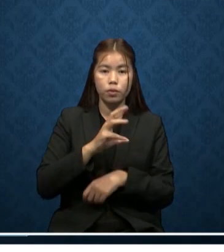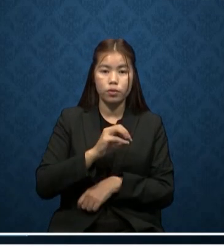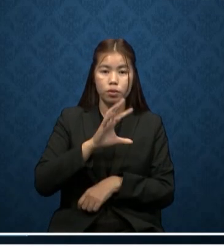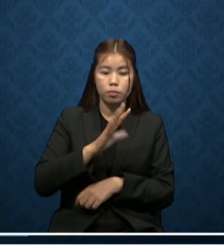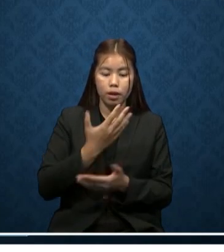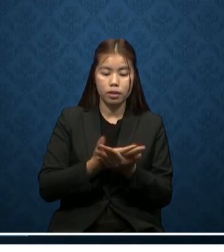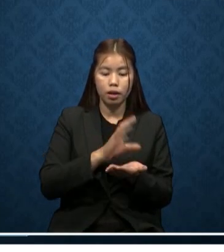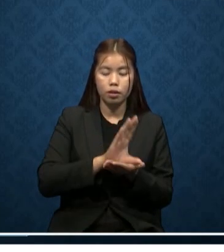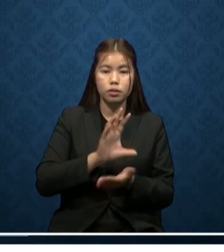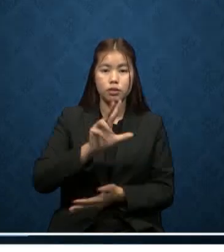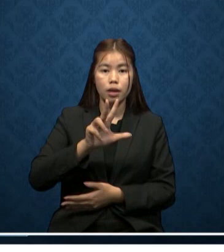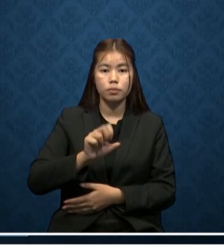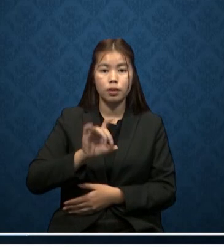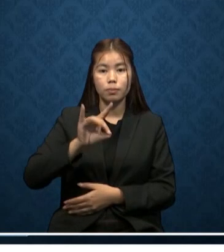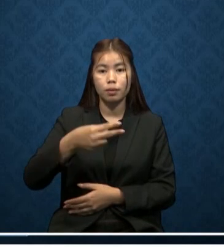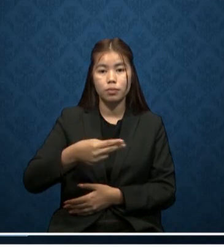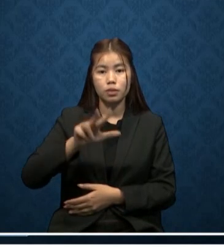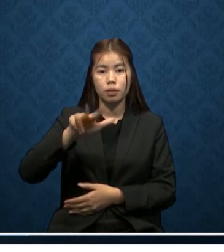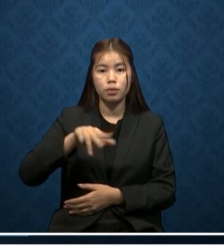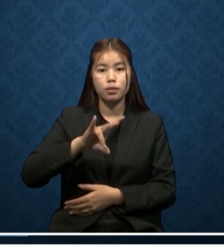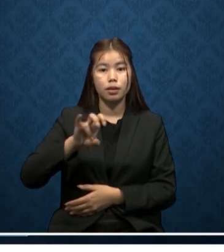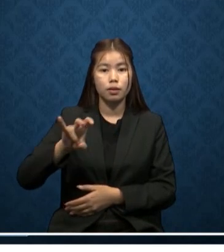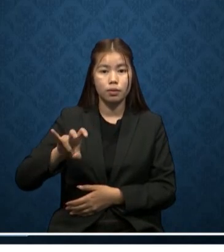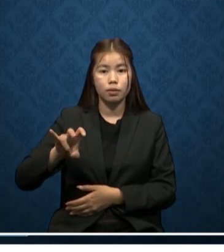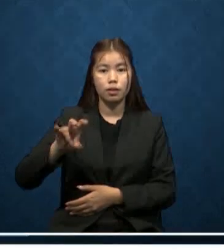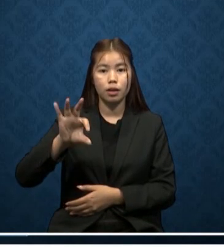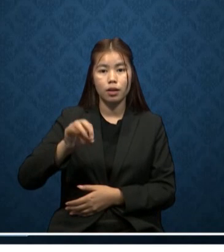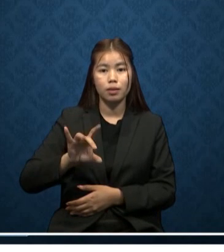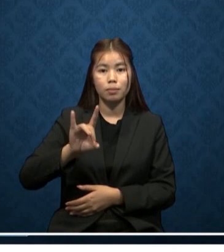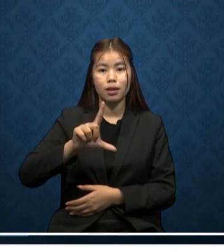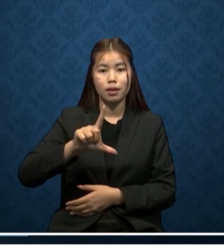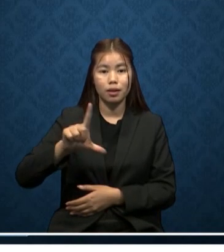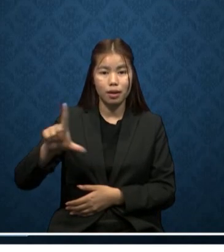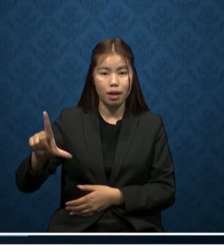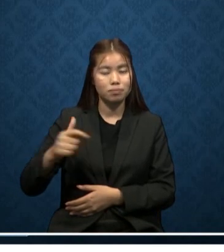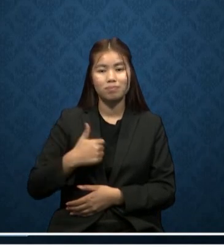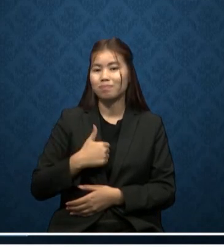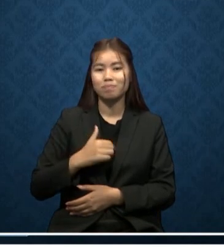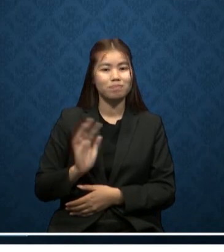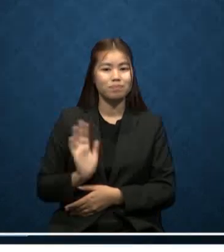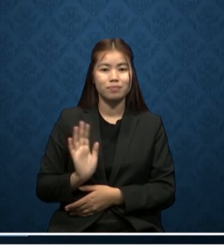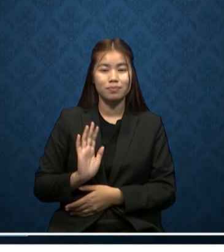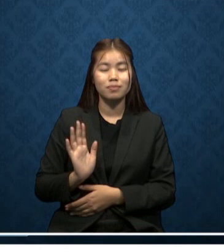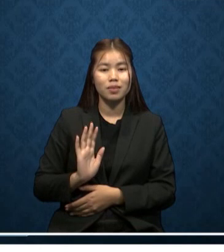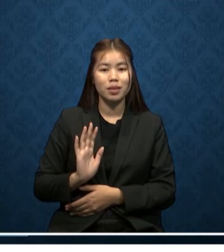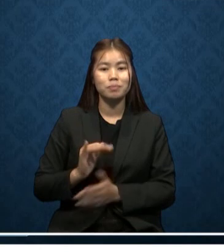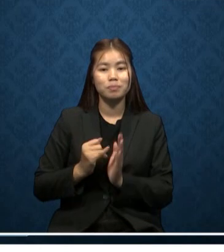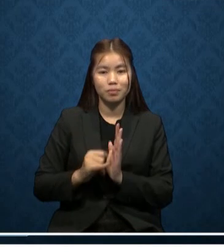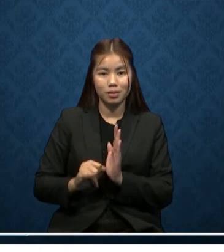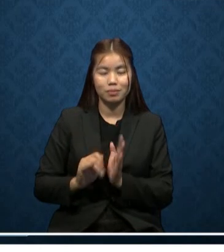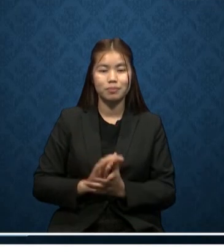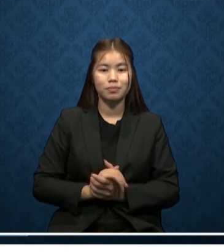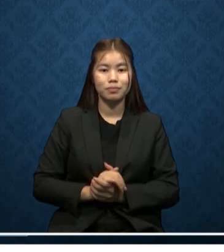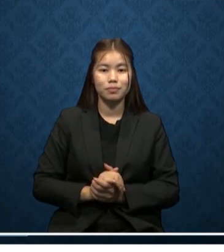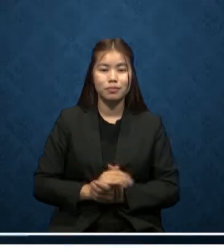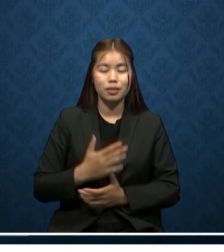ถึง 38 13, 798ล้านที่จริงไม่ใช่นะครับอันนี้เป็นเป็น